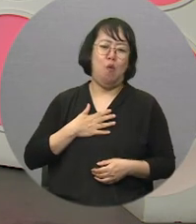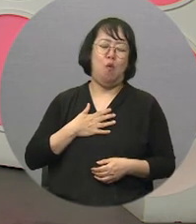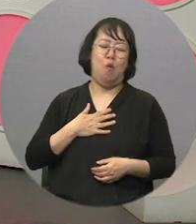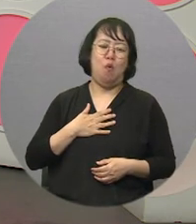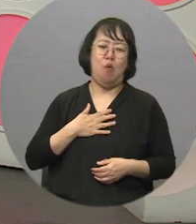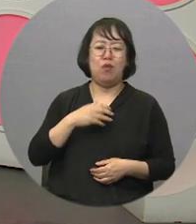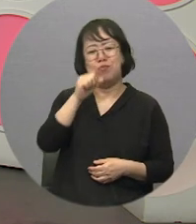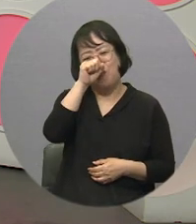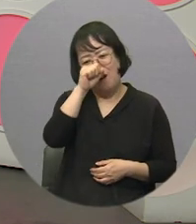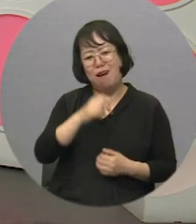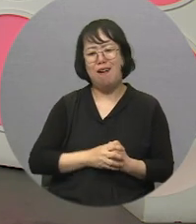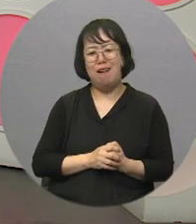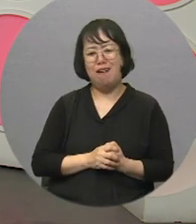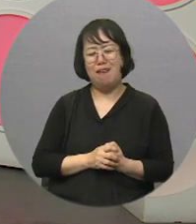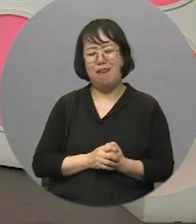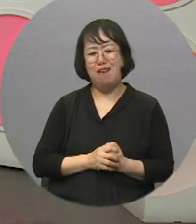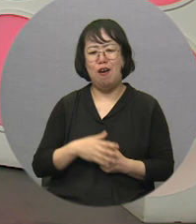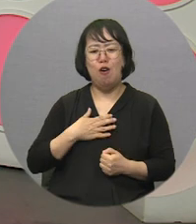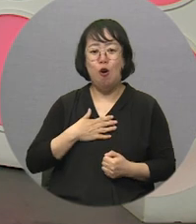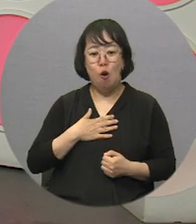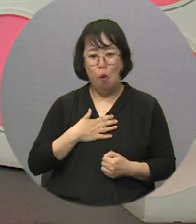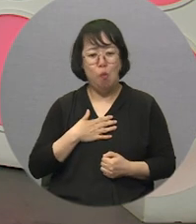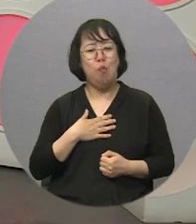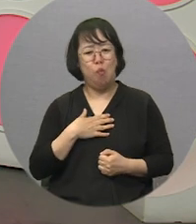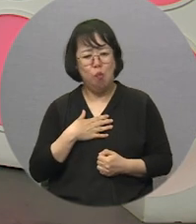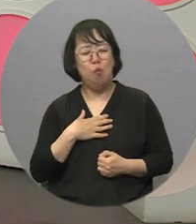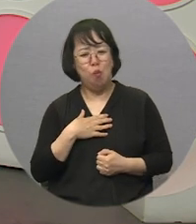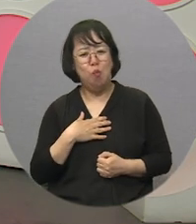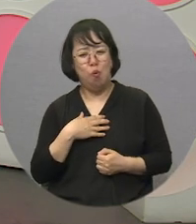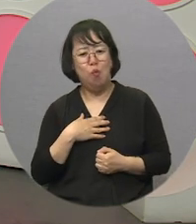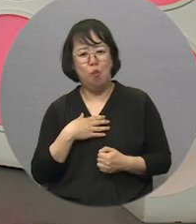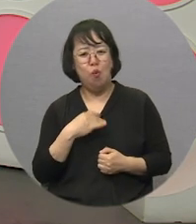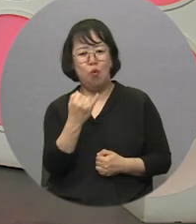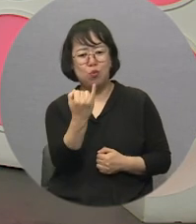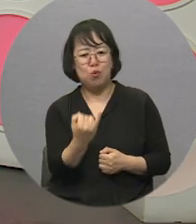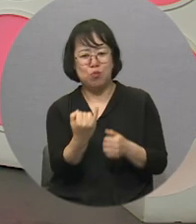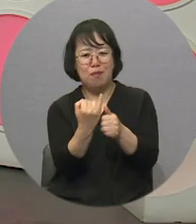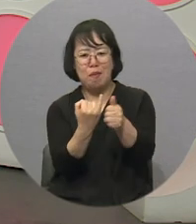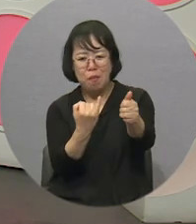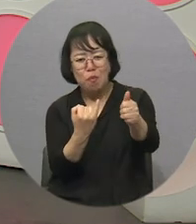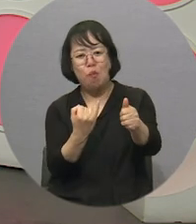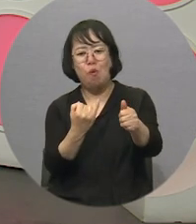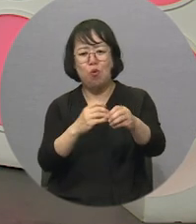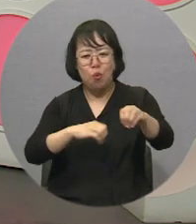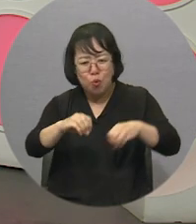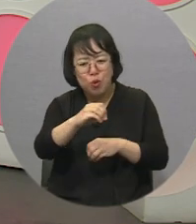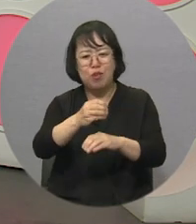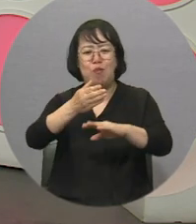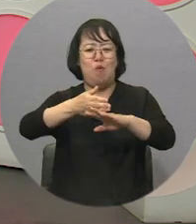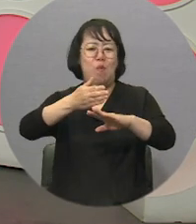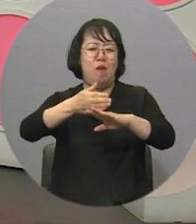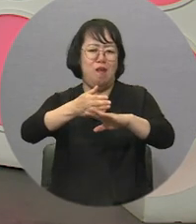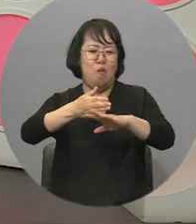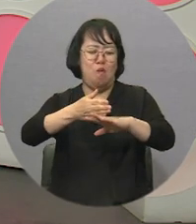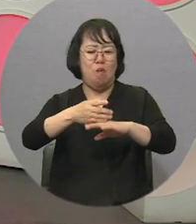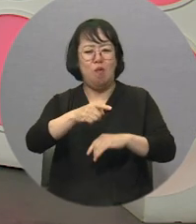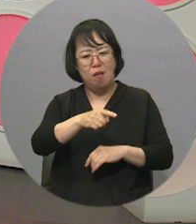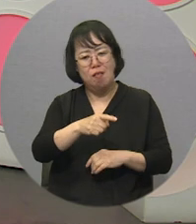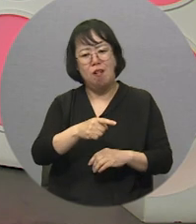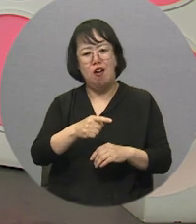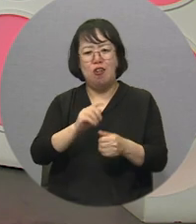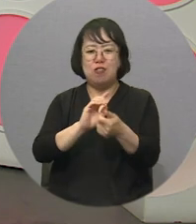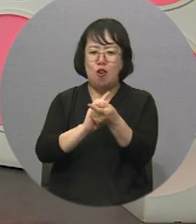동생의 말에 갑자기 가슴이 뭉클했고 제부에게 너무 고맙습니다. 서로 배려하며 사는 게